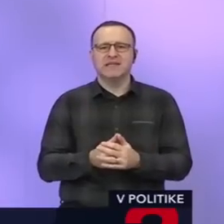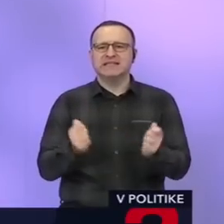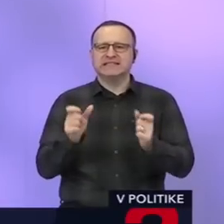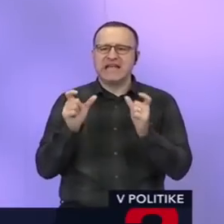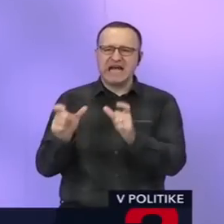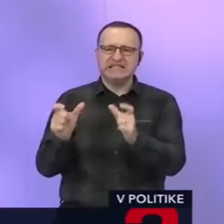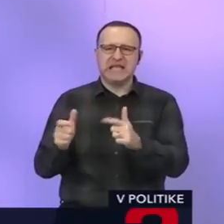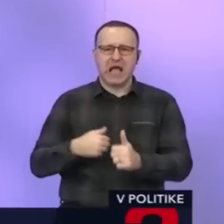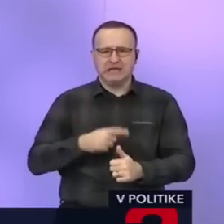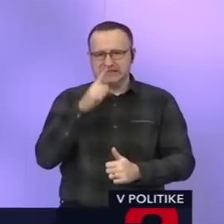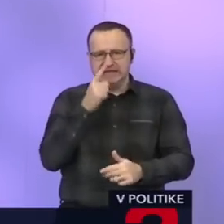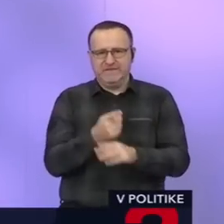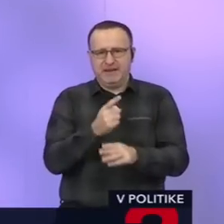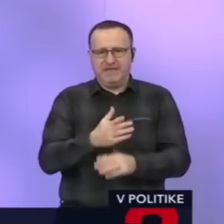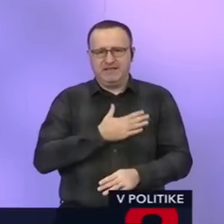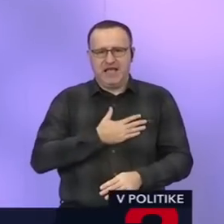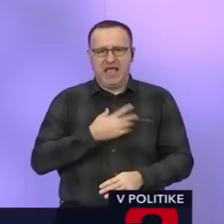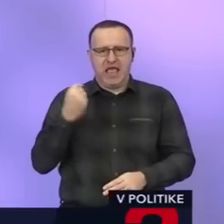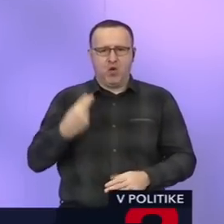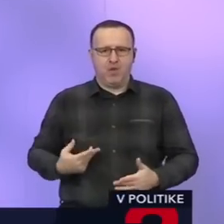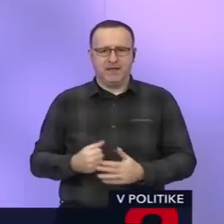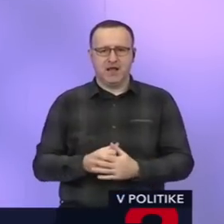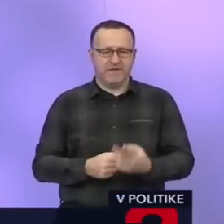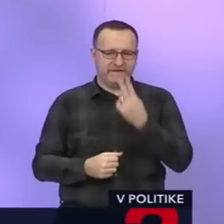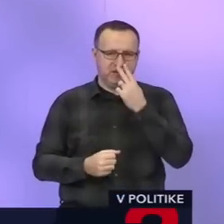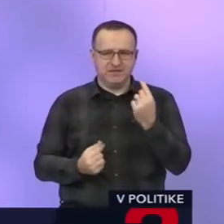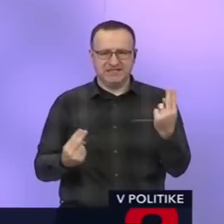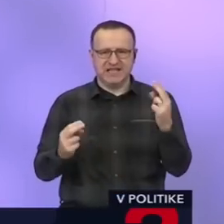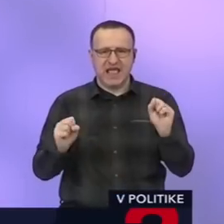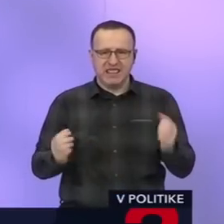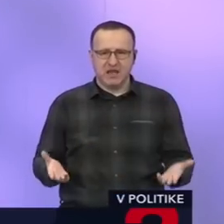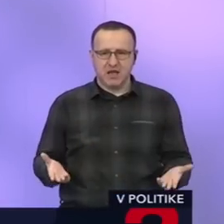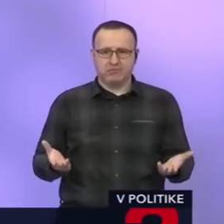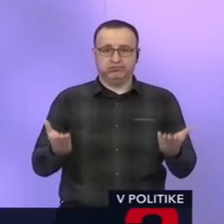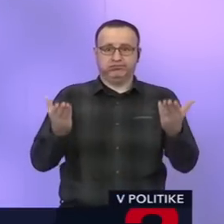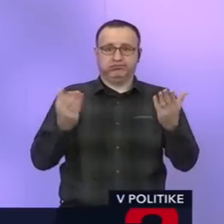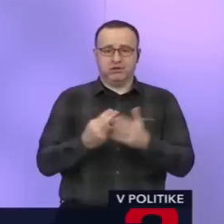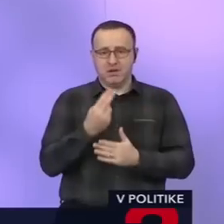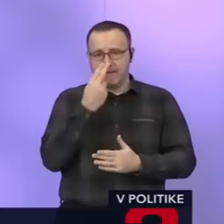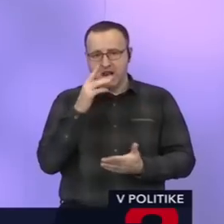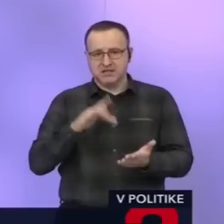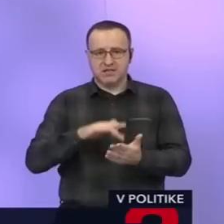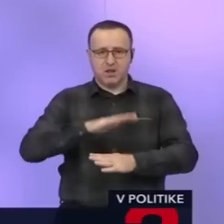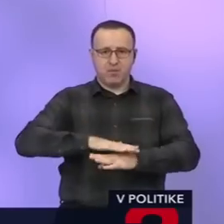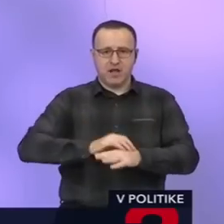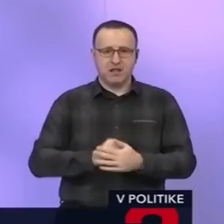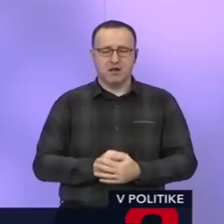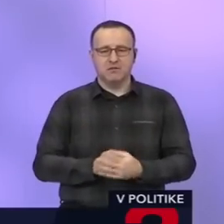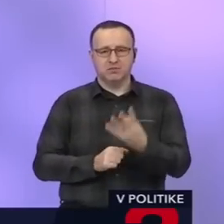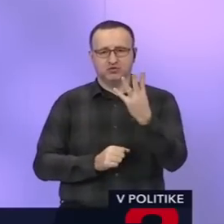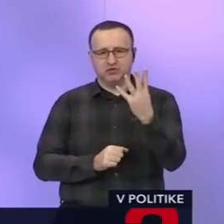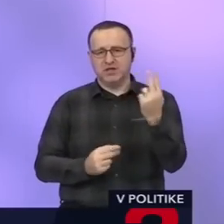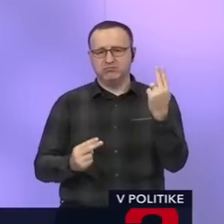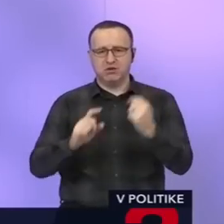doliehajú aj na našu ekonomiku a na našich ľudí. Vidíme to opäť pri cenách energií, predovšetkým u malých stredných podnikateľov. Takže toto boli štyri zásadné